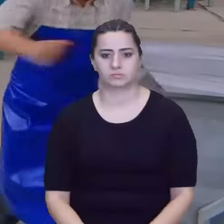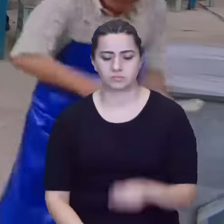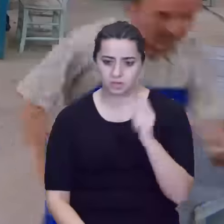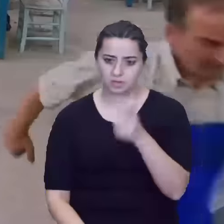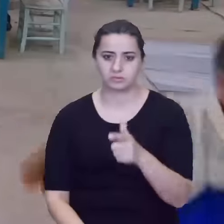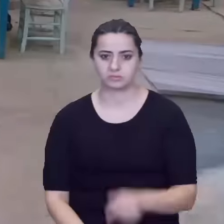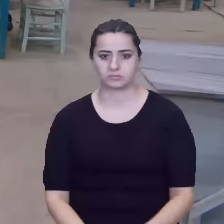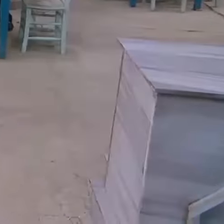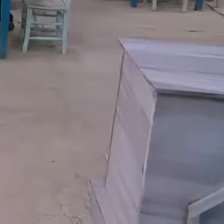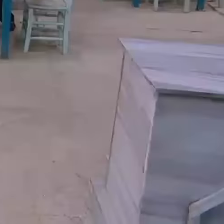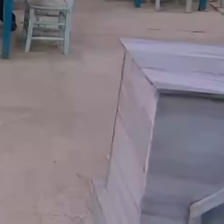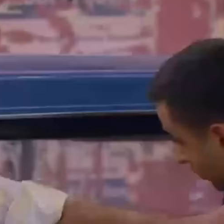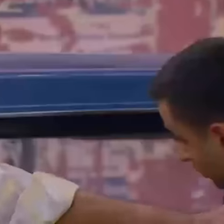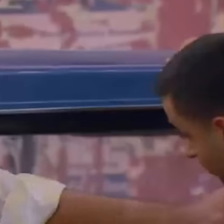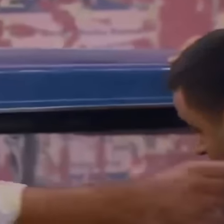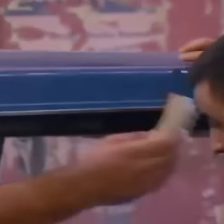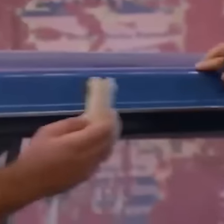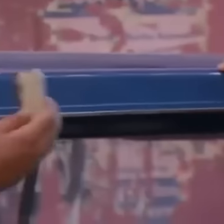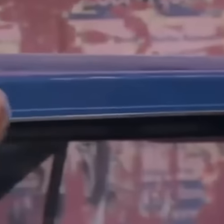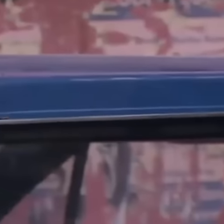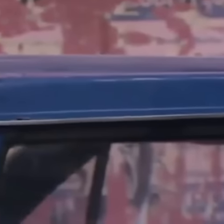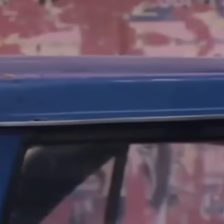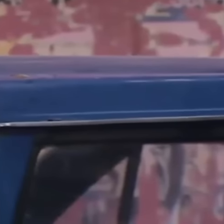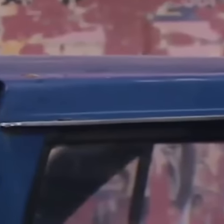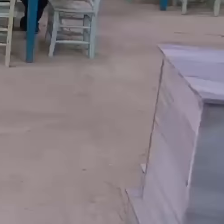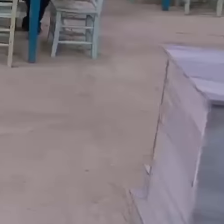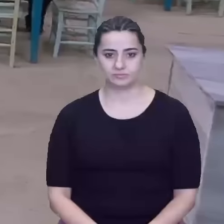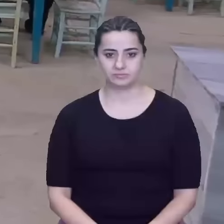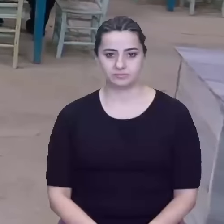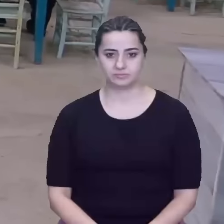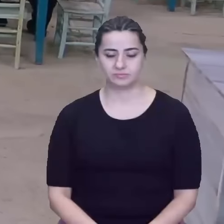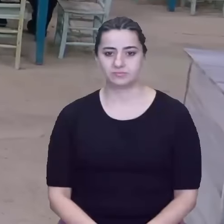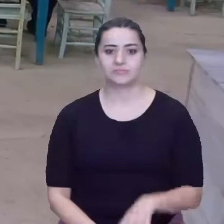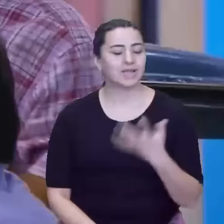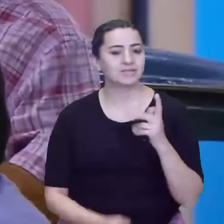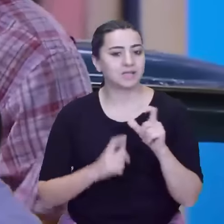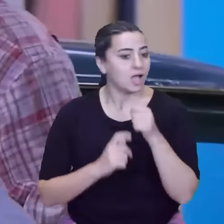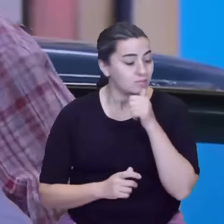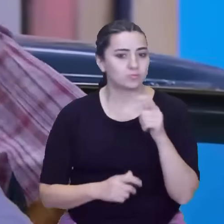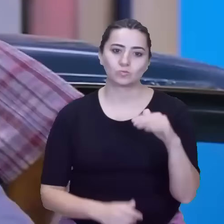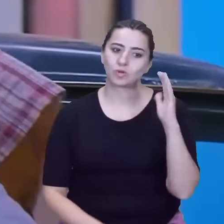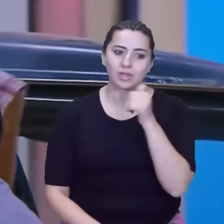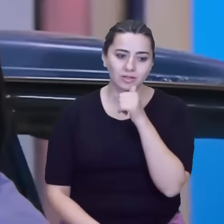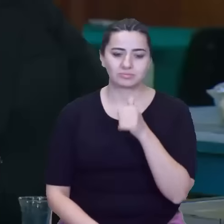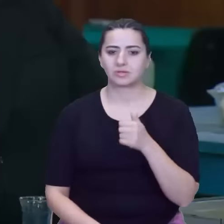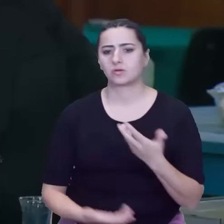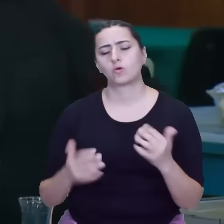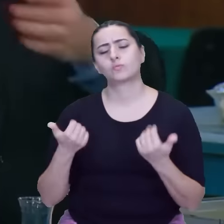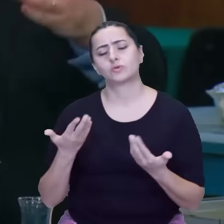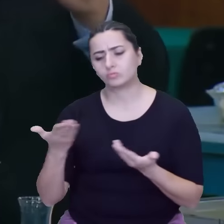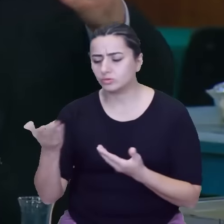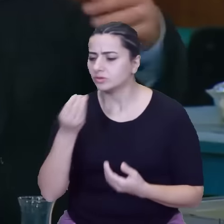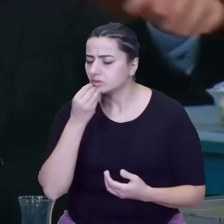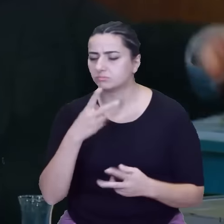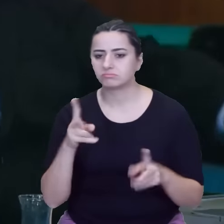bunu. Tomar'ın kalanını uzattı. Tamam, bizim hepsi. Eyvallah. Taci şaşkınca aldı. Helal olsun Sinan abi, yemin ediyorum büyük adamsın ha. Estağfurullah Refikciğim,